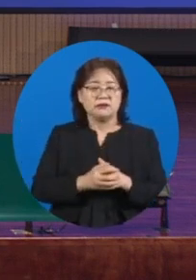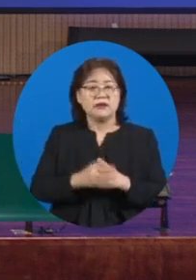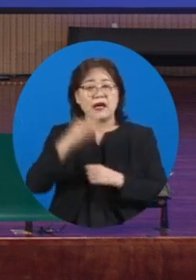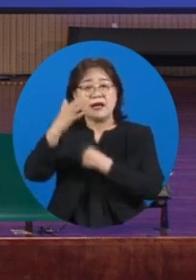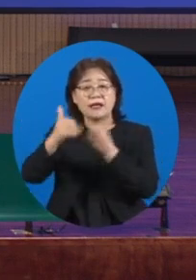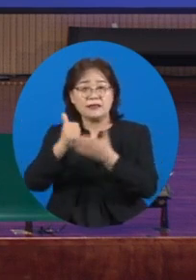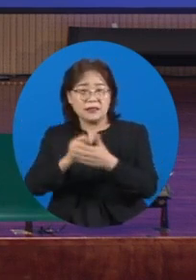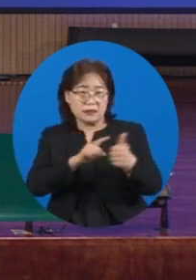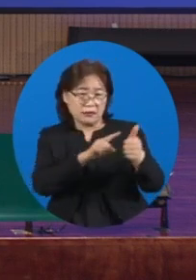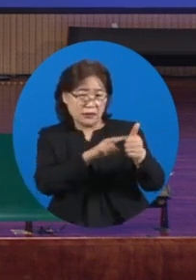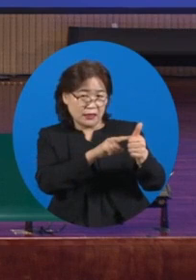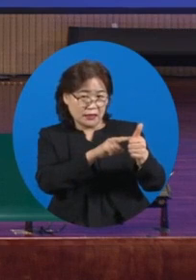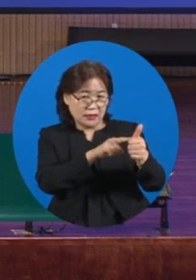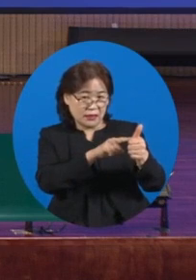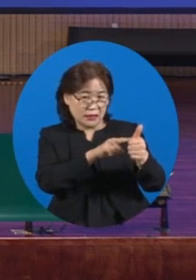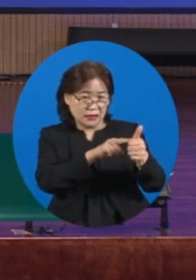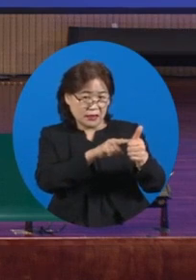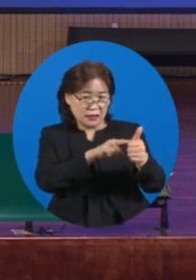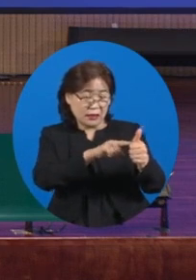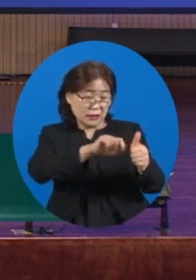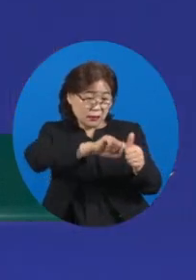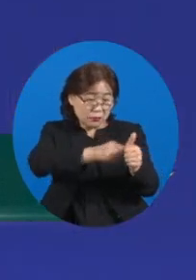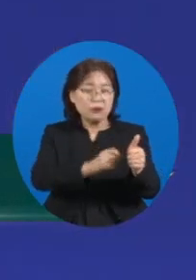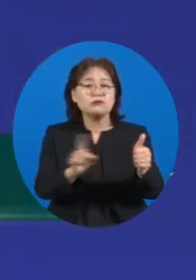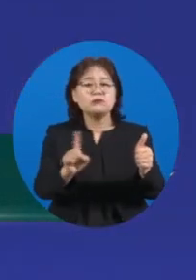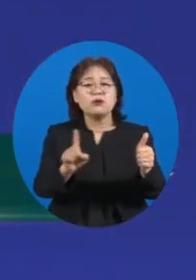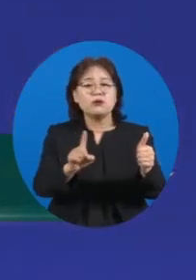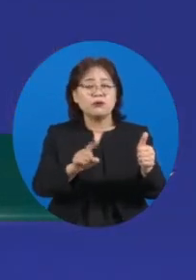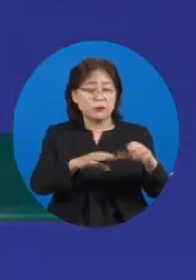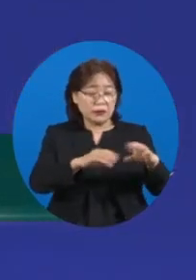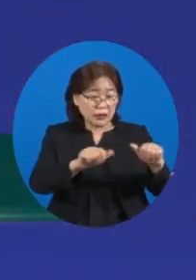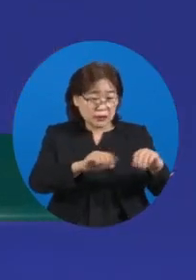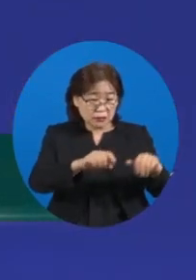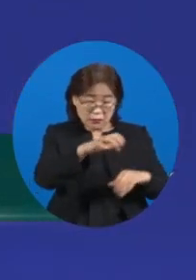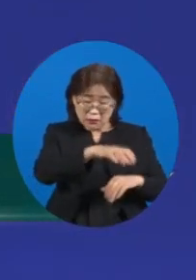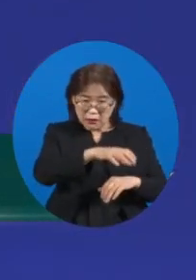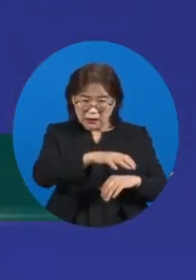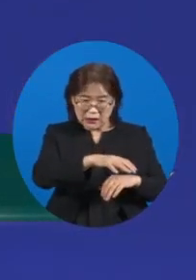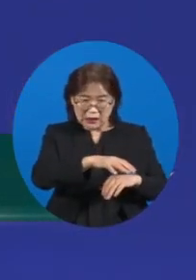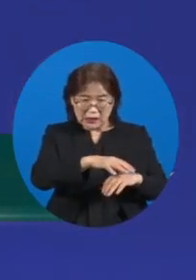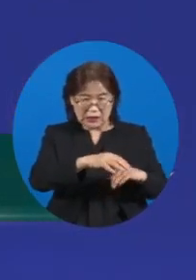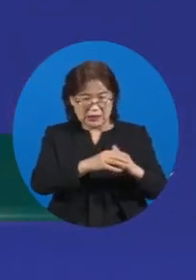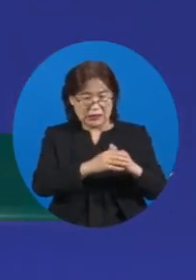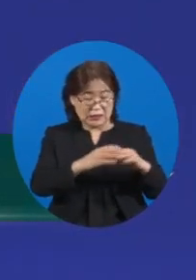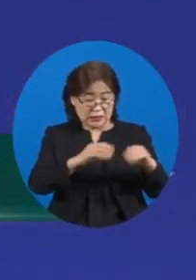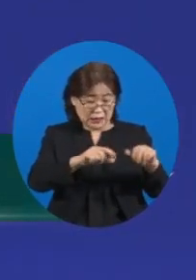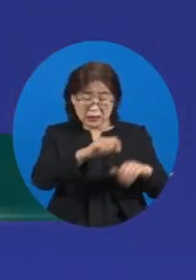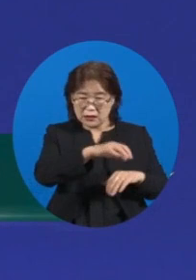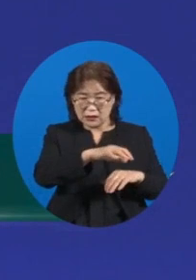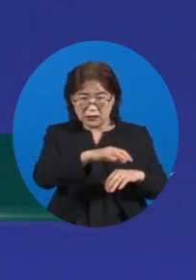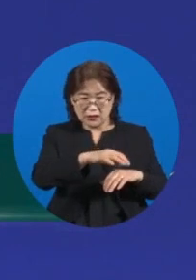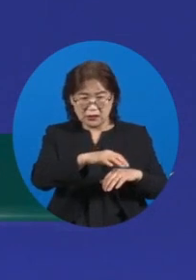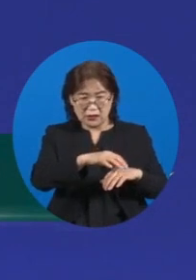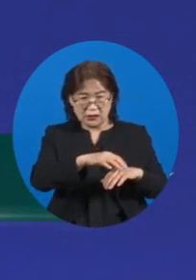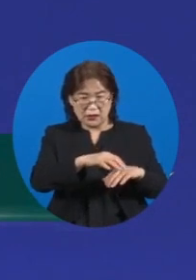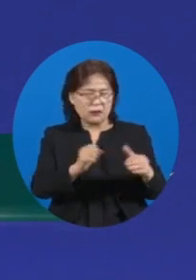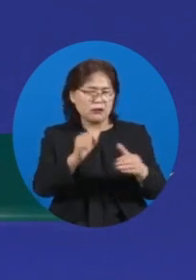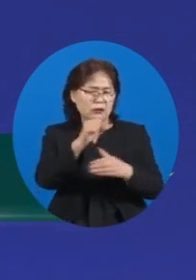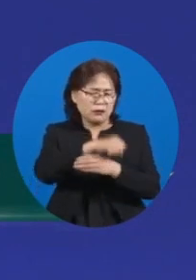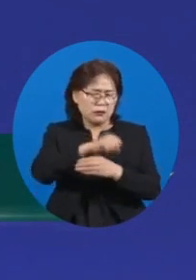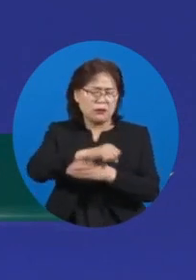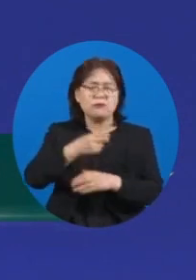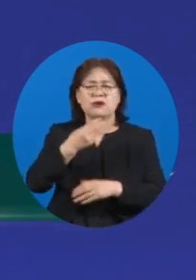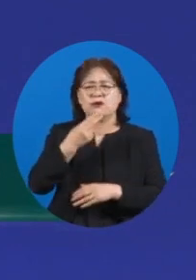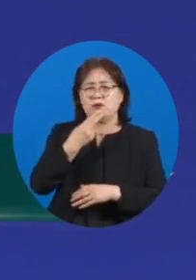가인에게 내리신 땅에서의 저주는 요 첫째로 뭐예요 땅이 다시는 그 효력을 네게